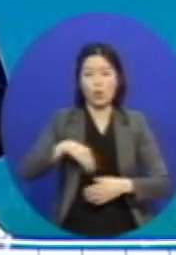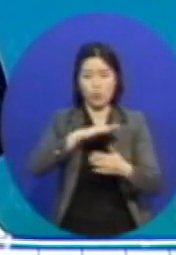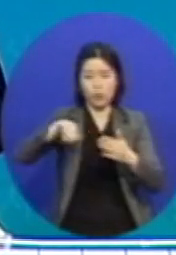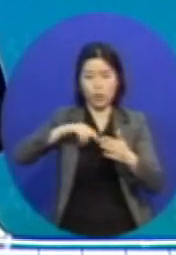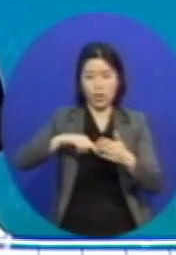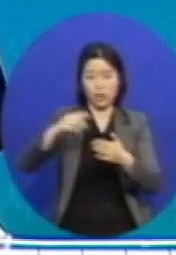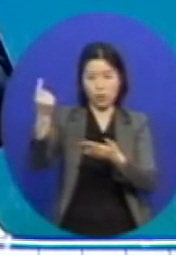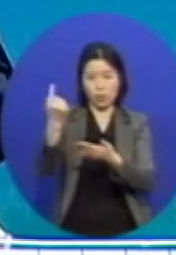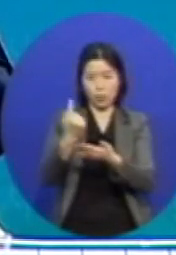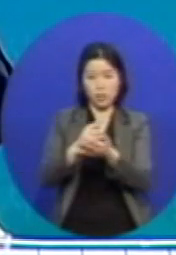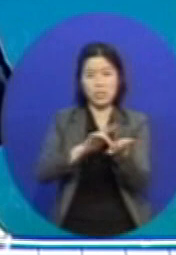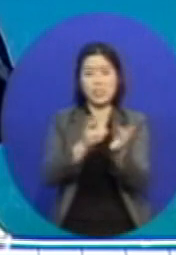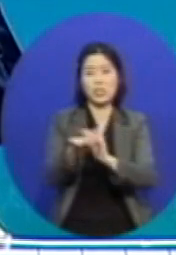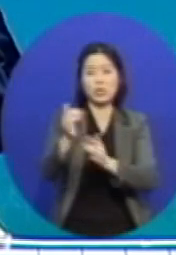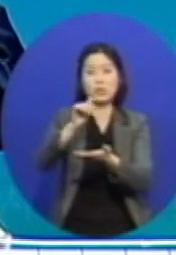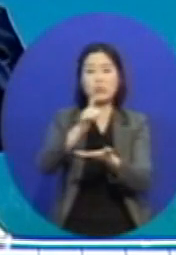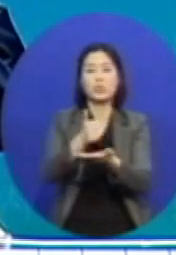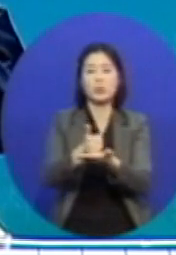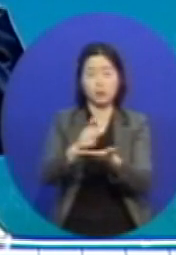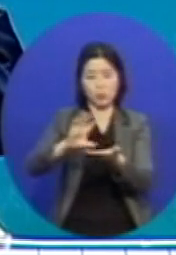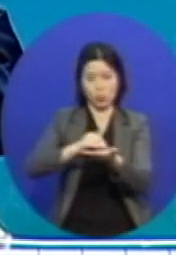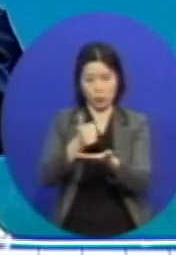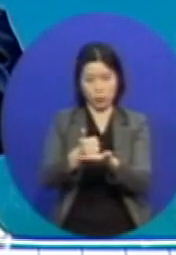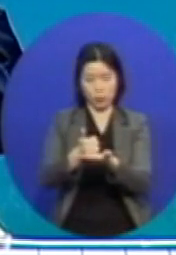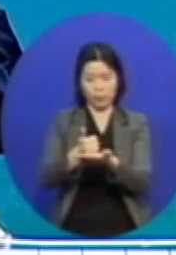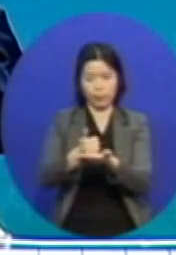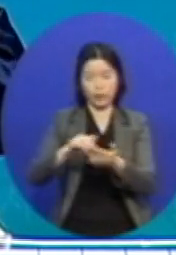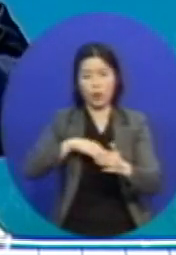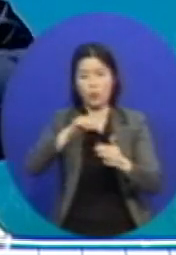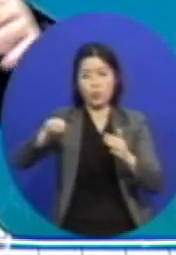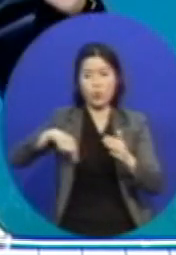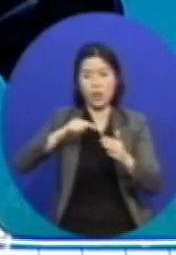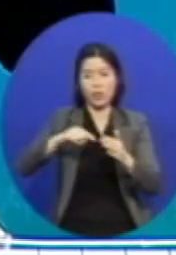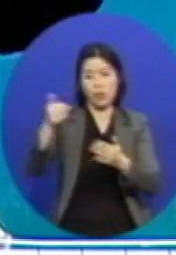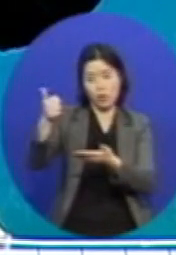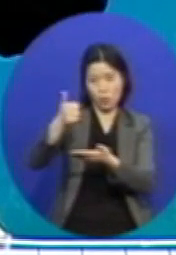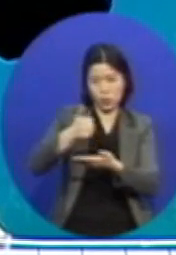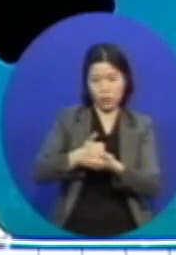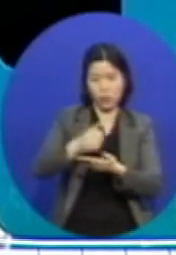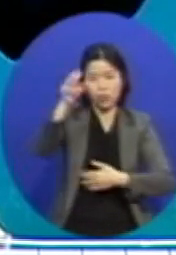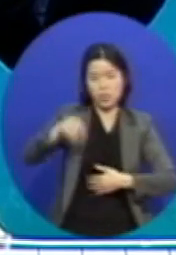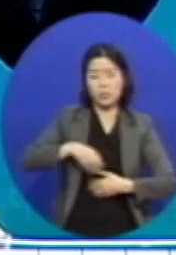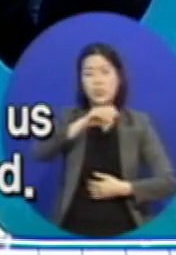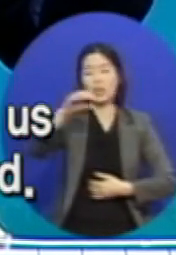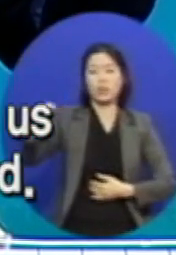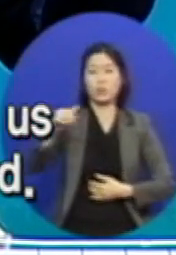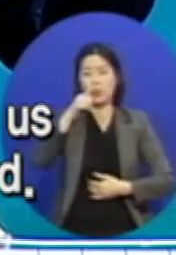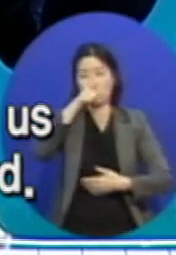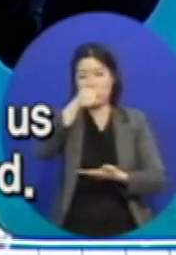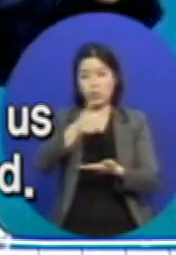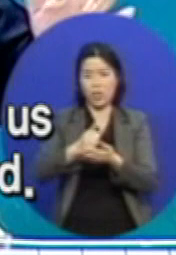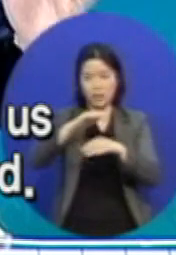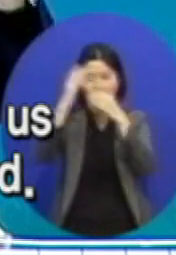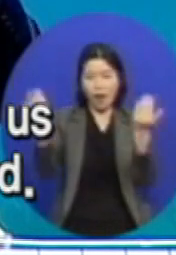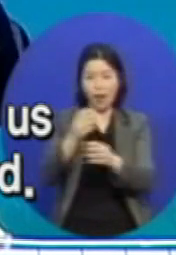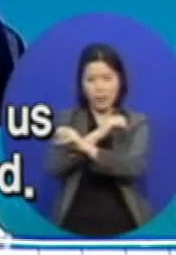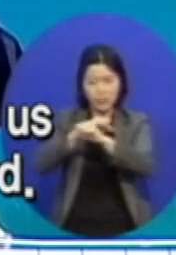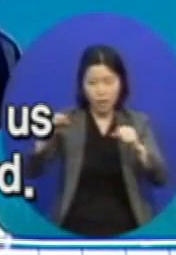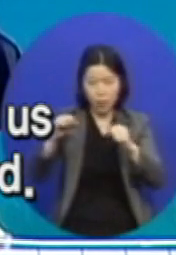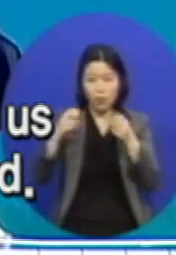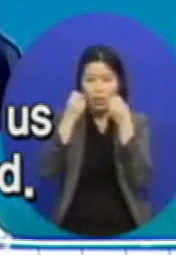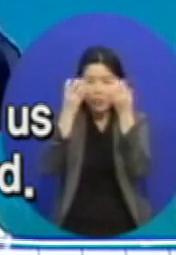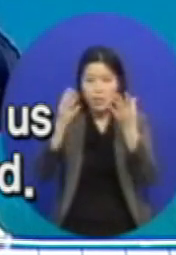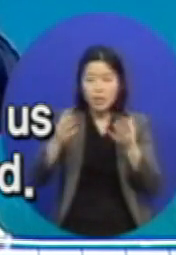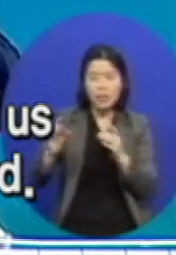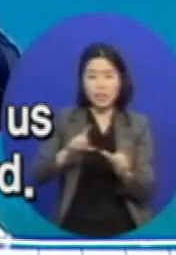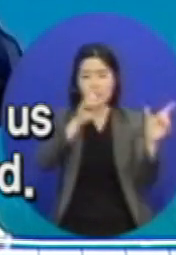요 예수님이 우리 안에 오셨어요 십자가에서 우리 죄를 다 사하시고 그리고 새 삶을